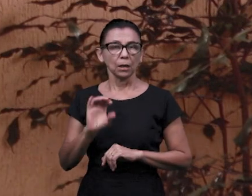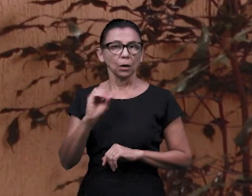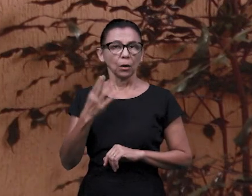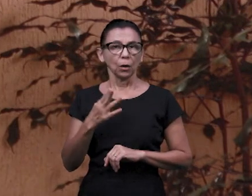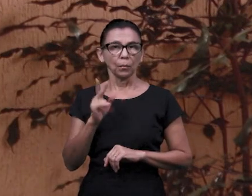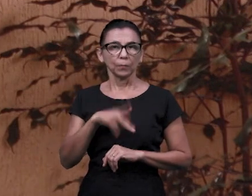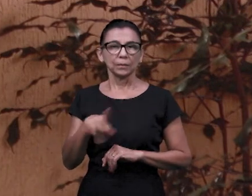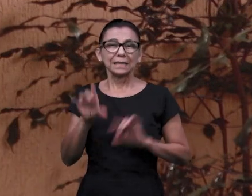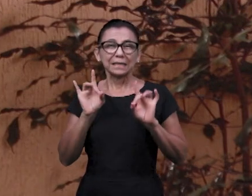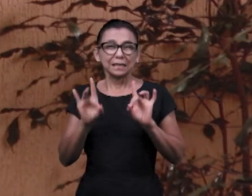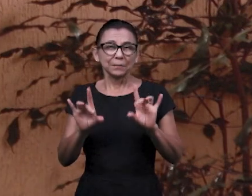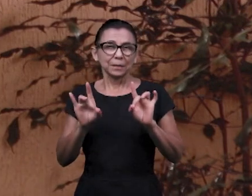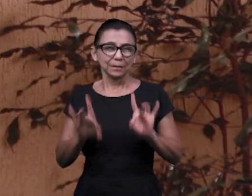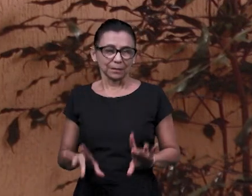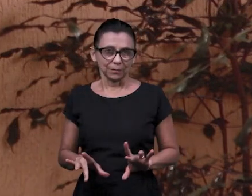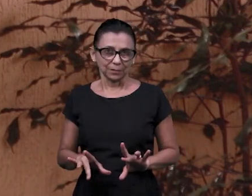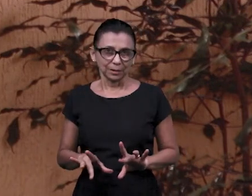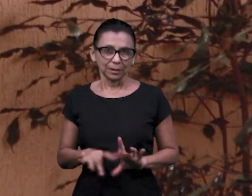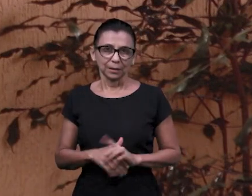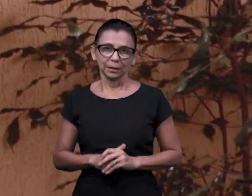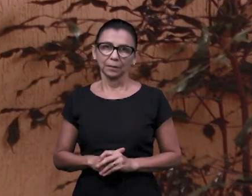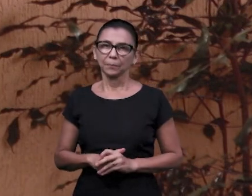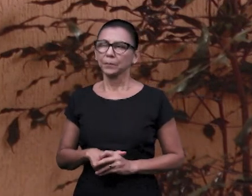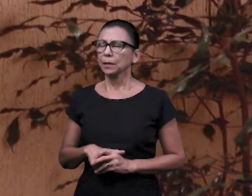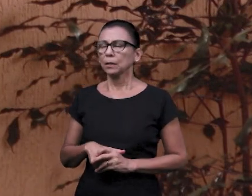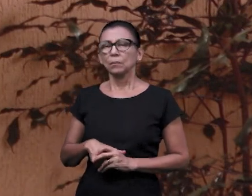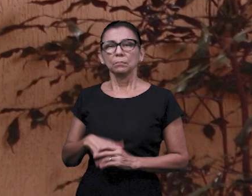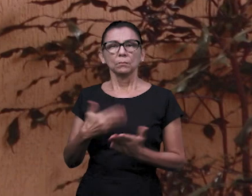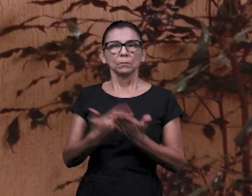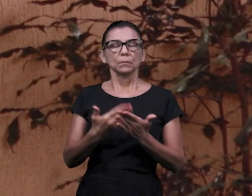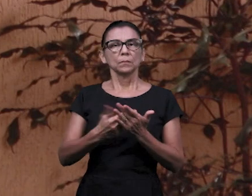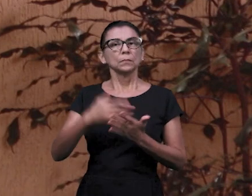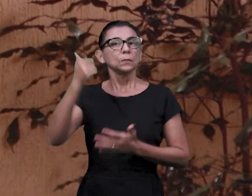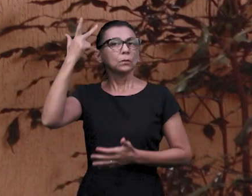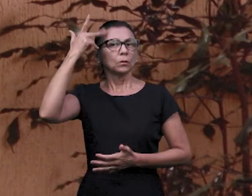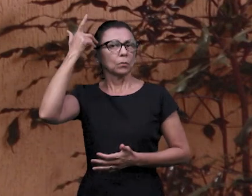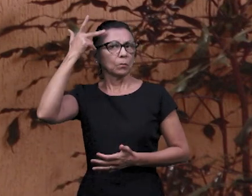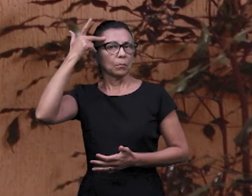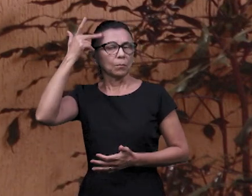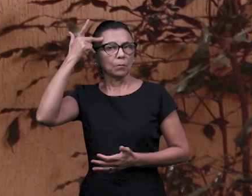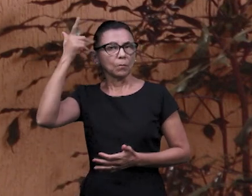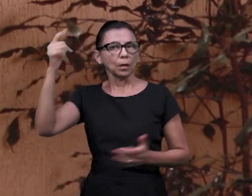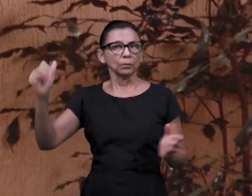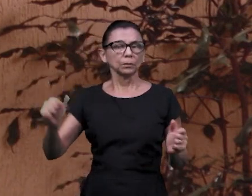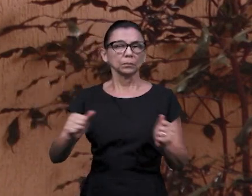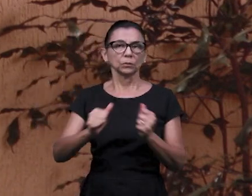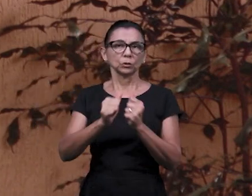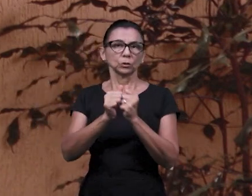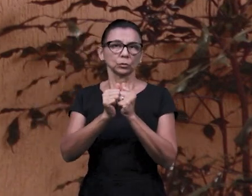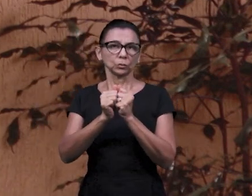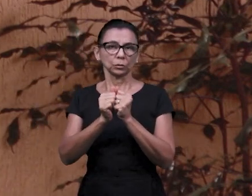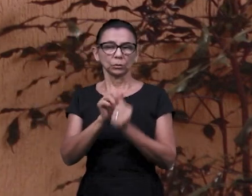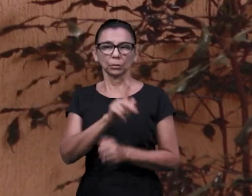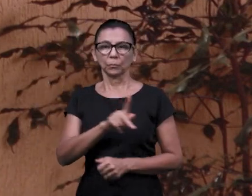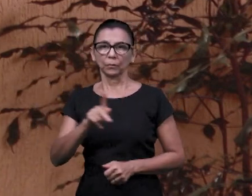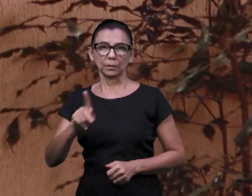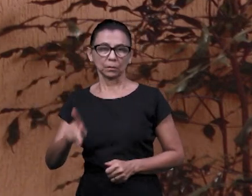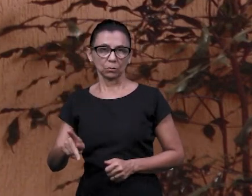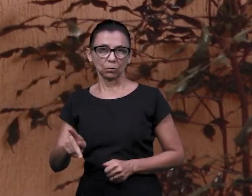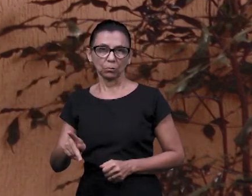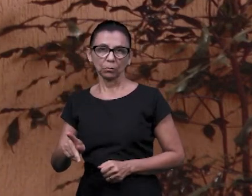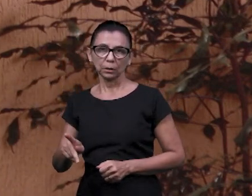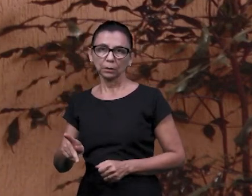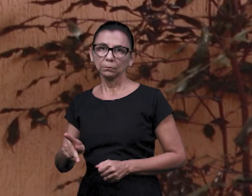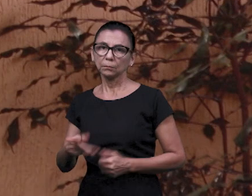va être donnée normalement, comme toute classe nous faisons. Et ensemble avec le professeur qui est devant,